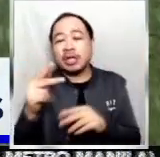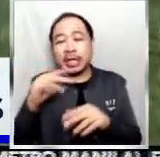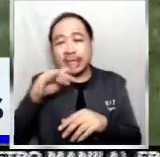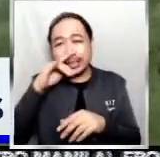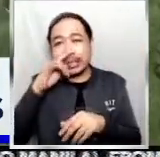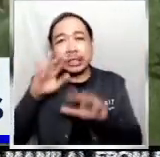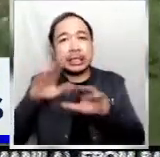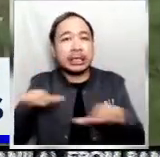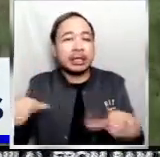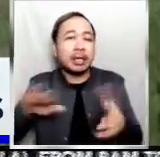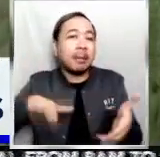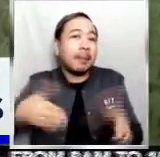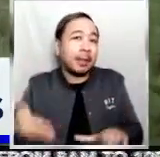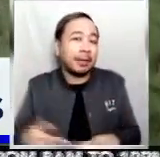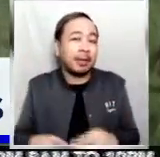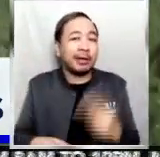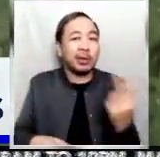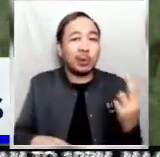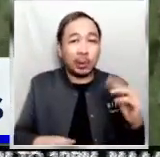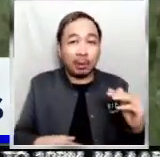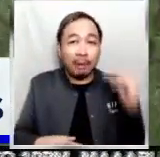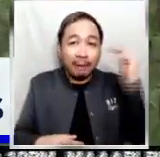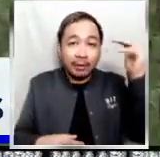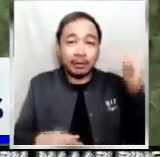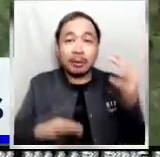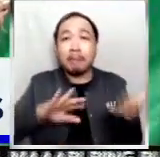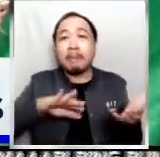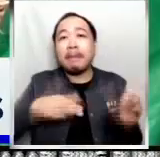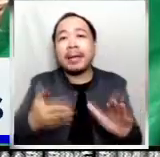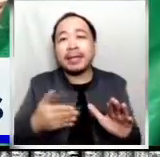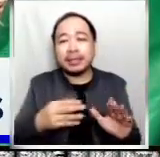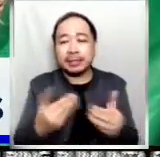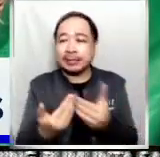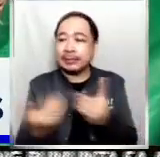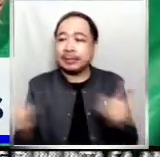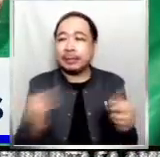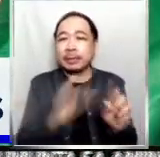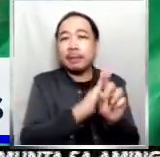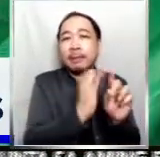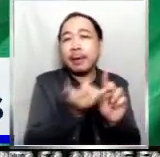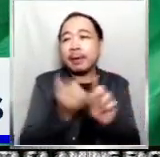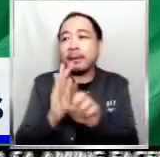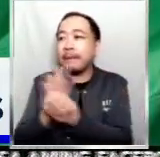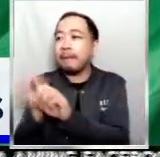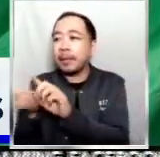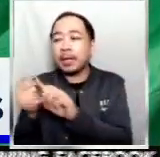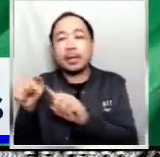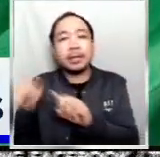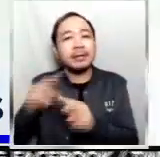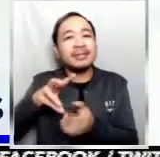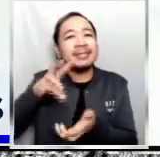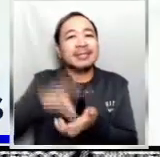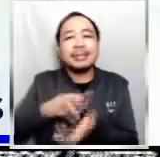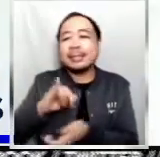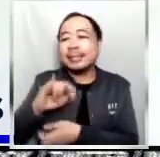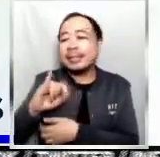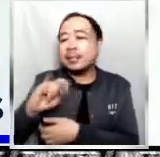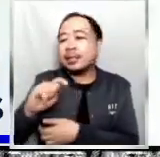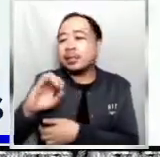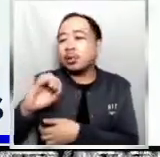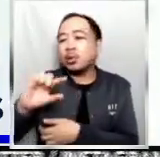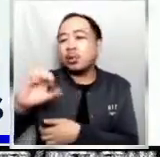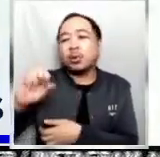adult naman ang namatay sa magkahiwalay na barangay sa bayan ng Itogon. At Mike,